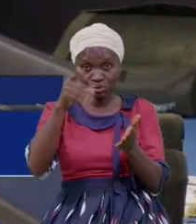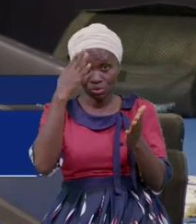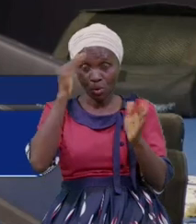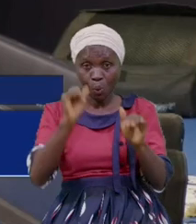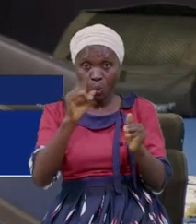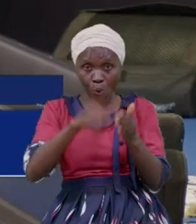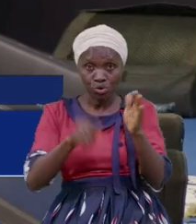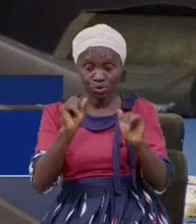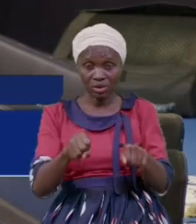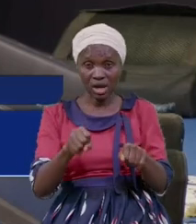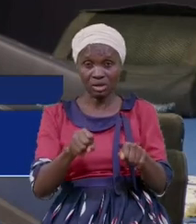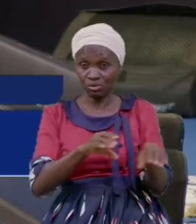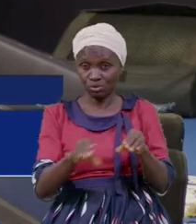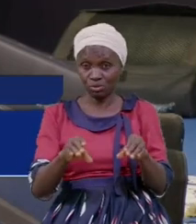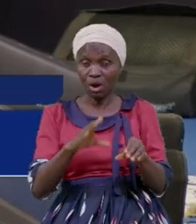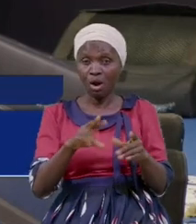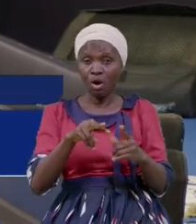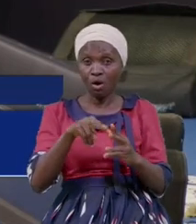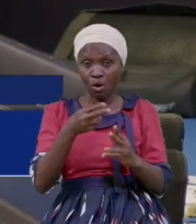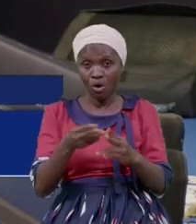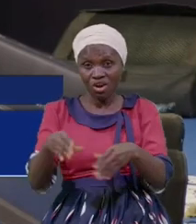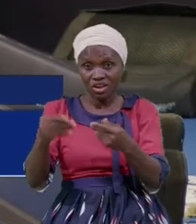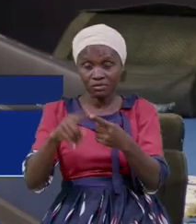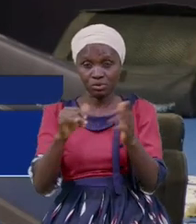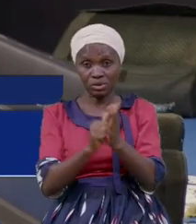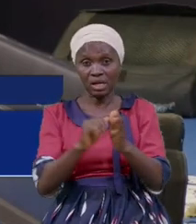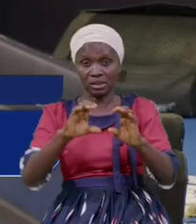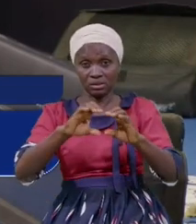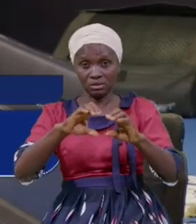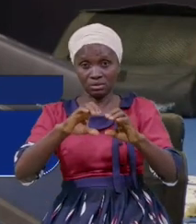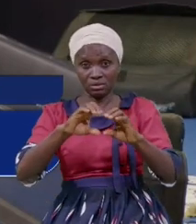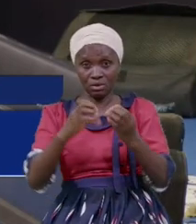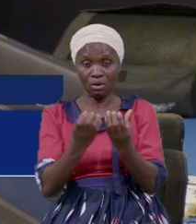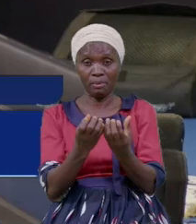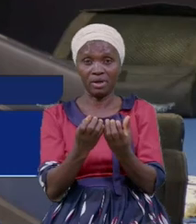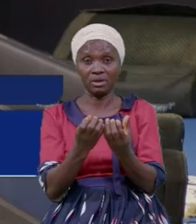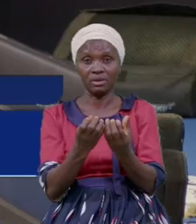savez ce que vous pouvez apporter à la société et maintenant on peut vous